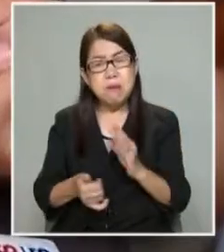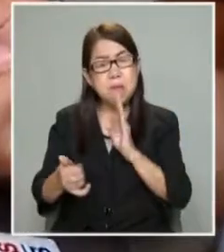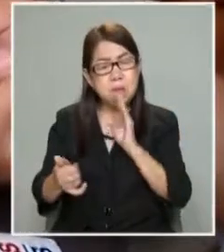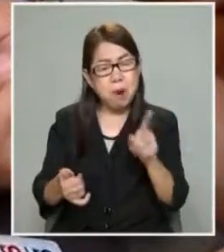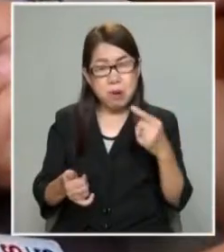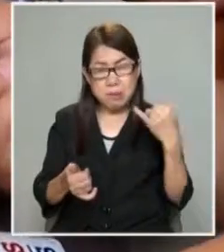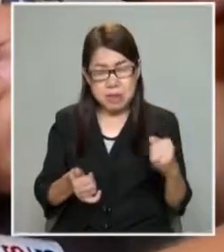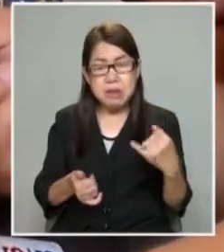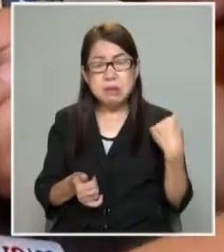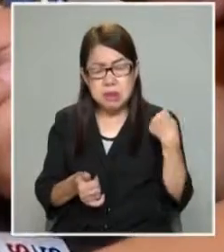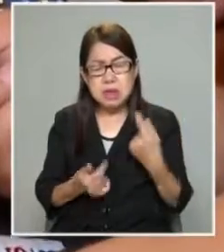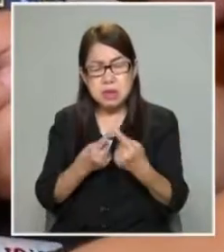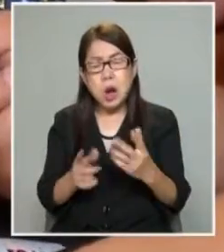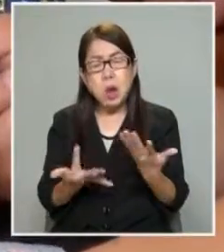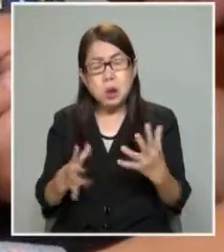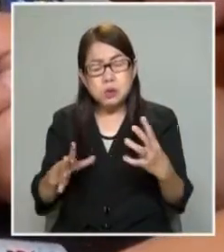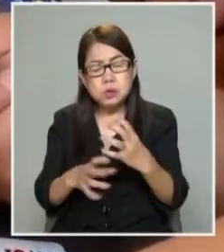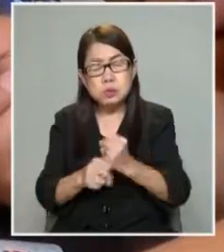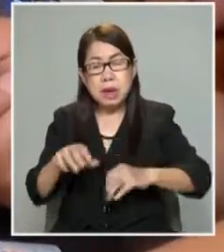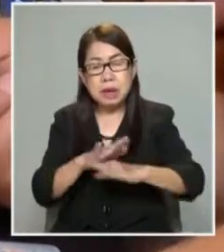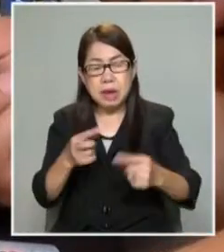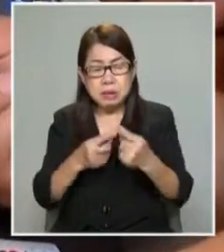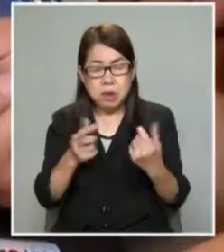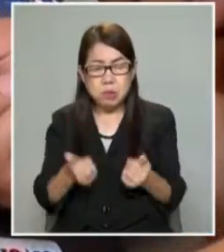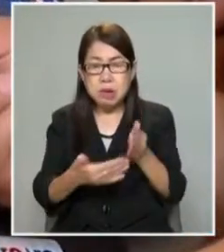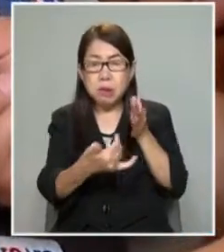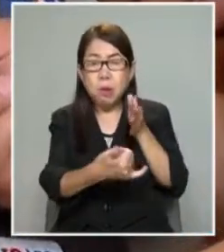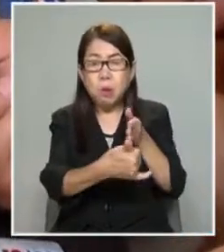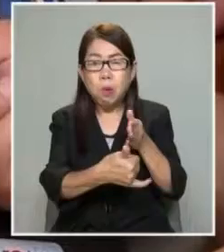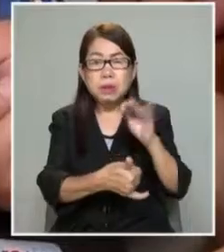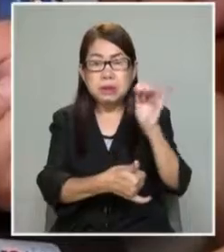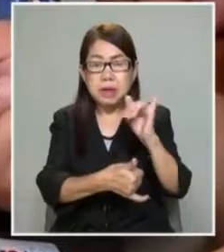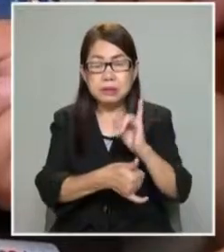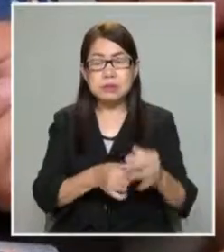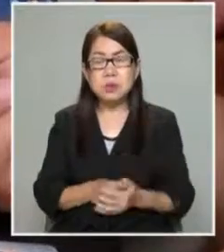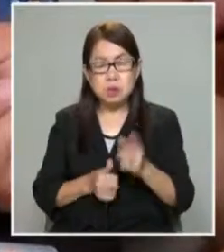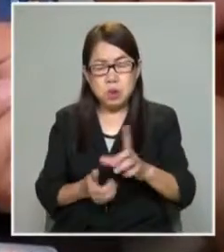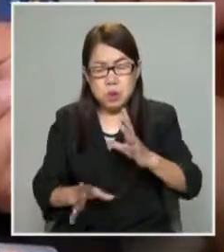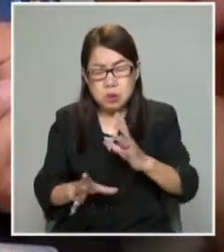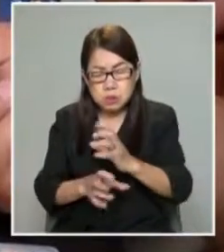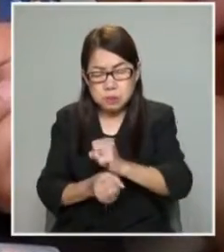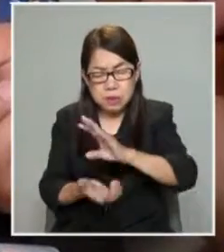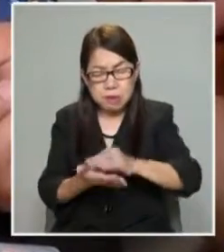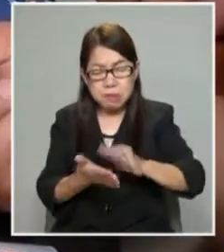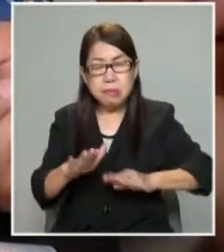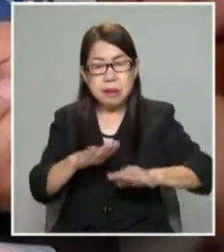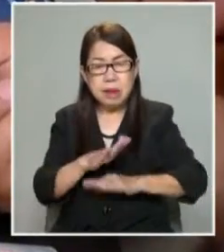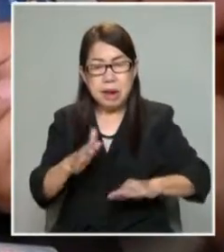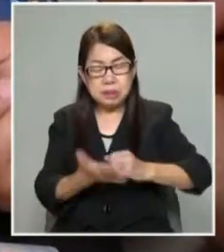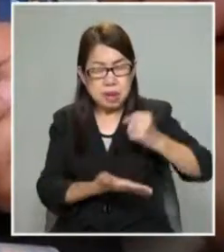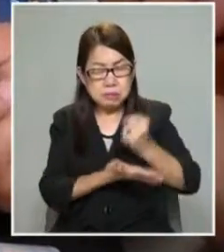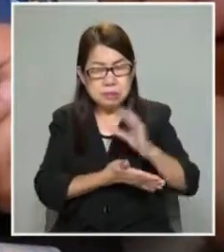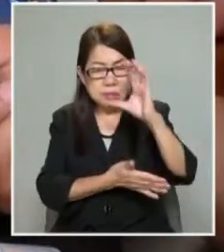ต้องรวบรวมหลักฐานเพิ่มเติมครับเพราะว่าเขาไม่ตกในฐานะผู้ต้องหาในขณะนี้นะครับต้องรวบรวมหลักฐานเพื่อออกหมายจับต่อนะครับ